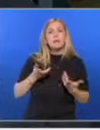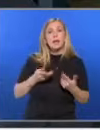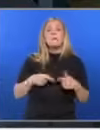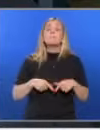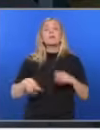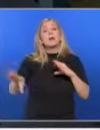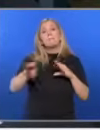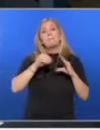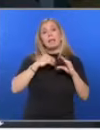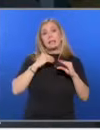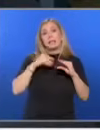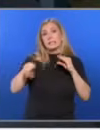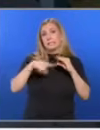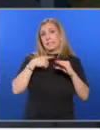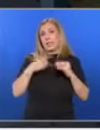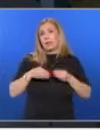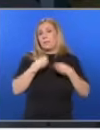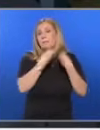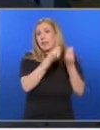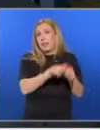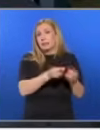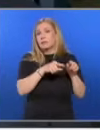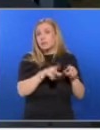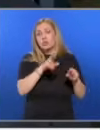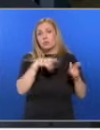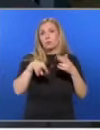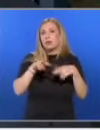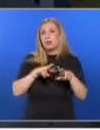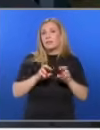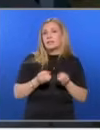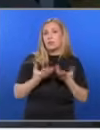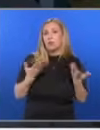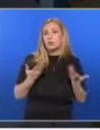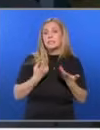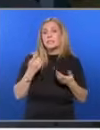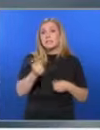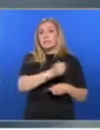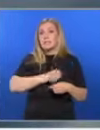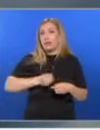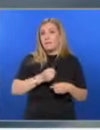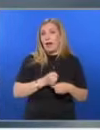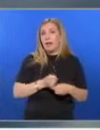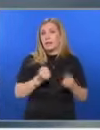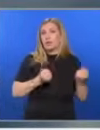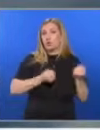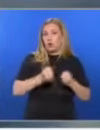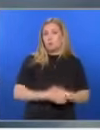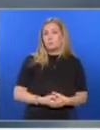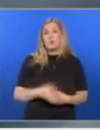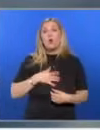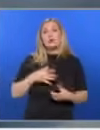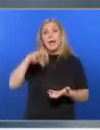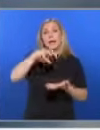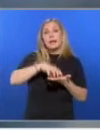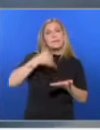сигналът е прият и е предаден към техните органи, които ще проверят какво е ситуацията с самия трамвай и самия ватман. От екипа на телефон